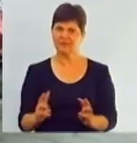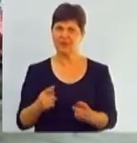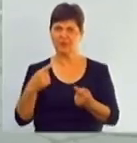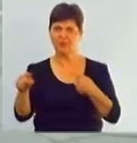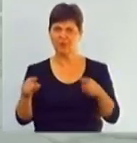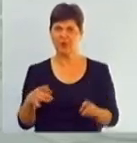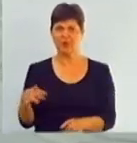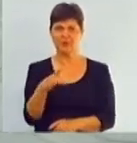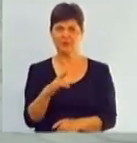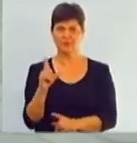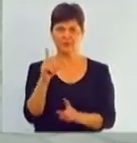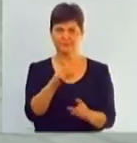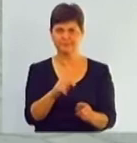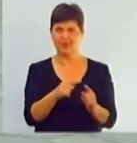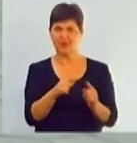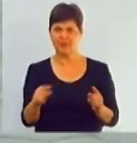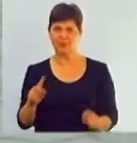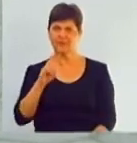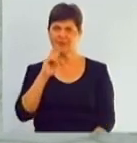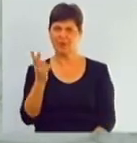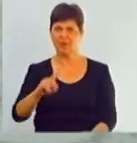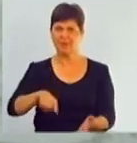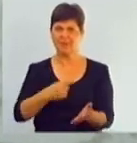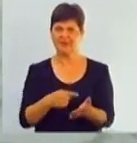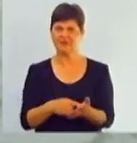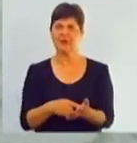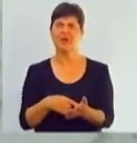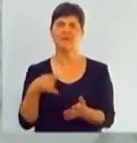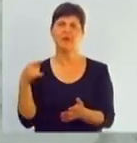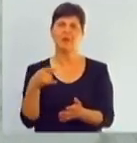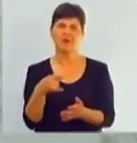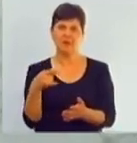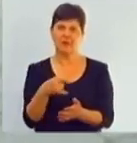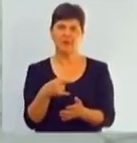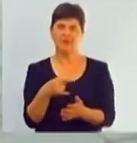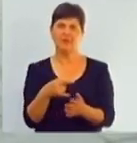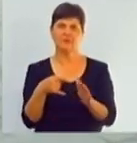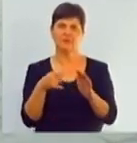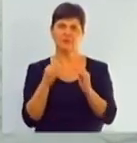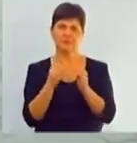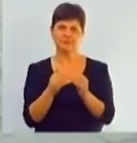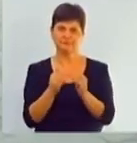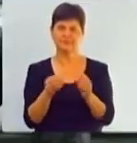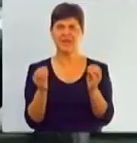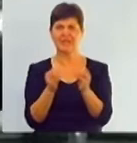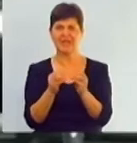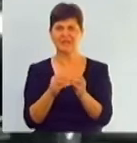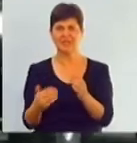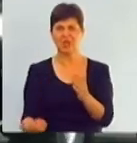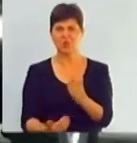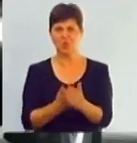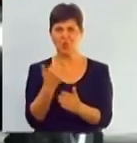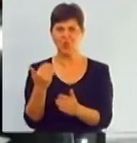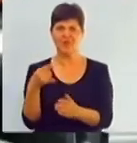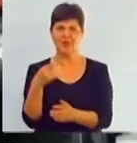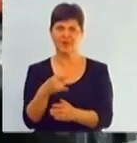райони. Загалом протягом 2 років місцевий автопарк пожежних частин поповнився 10 новими автівками. Подарунки, які